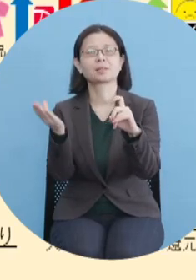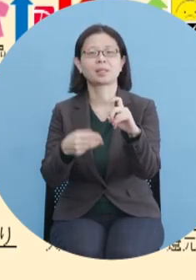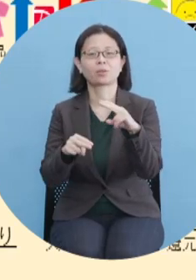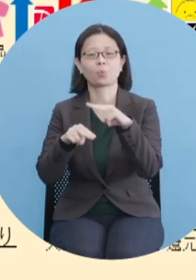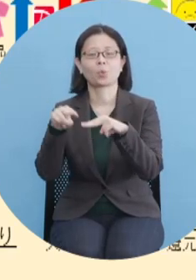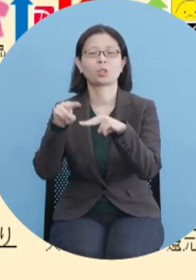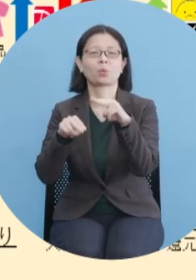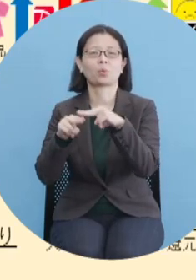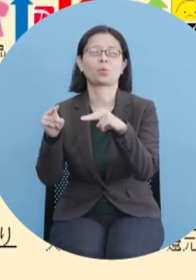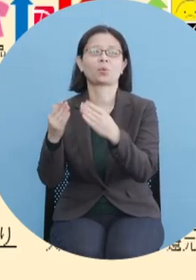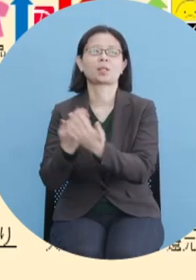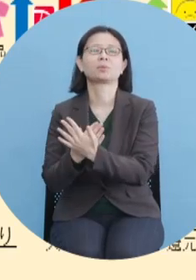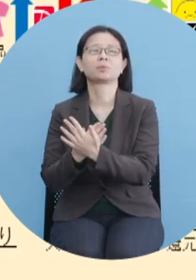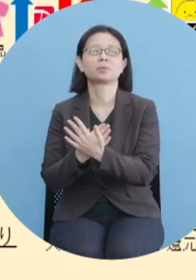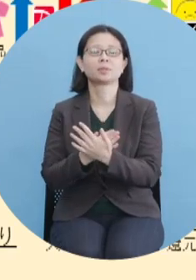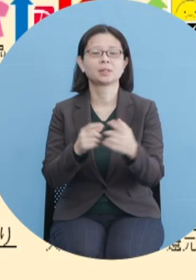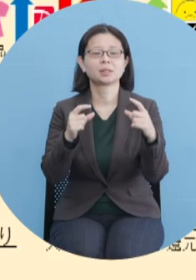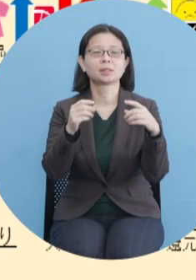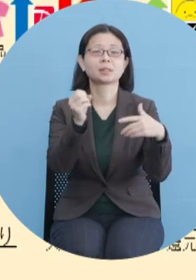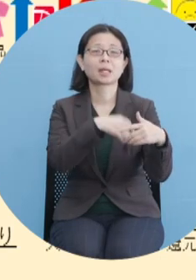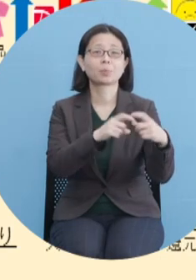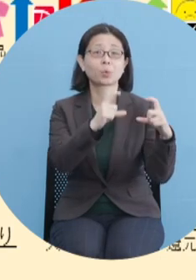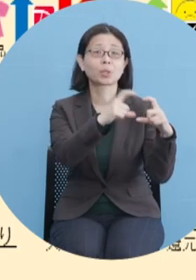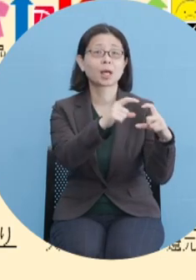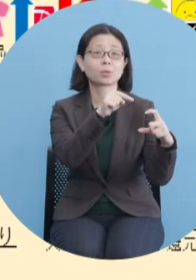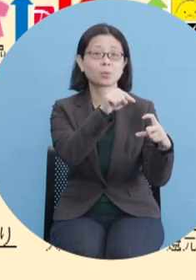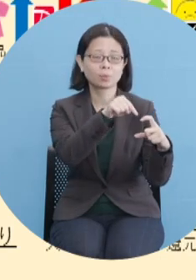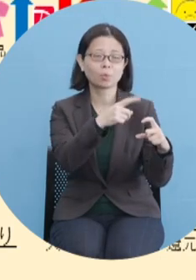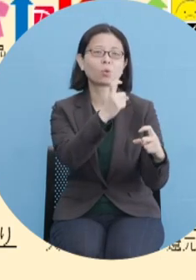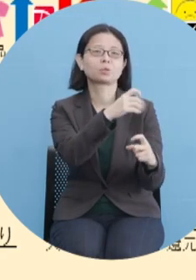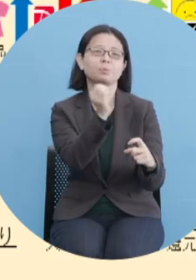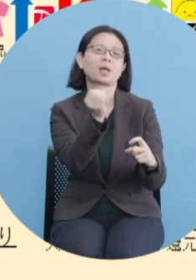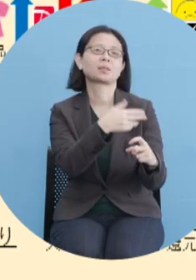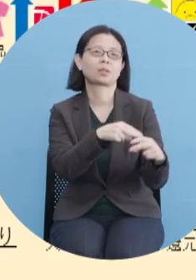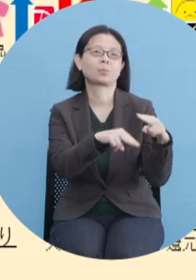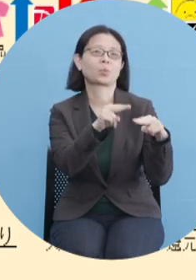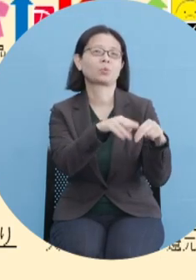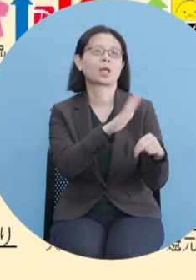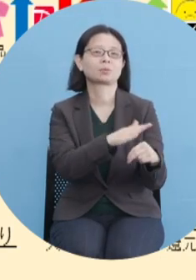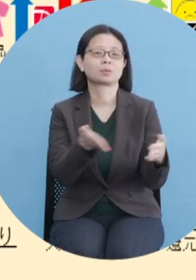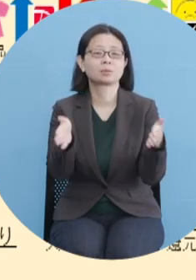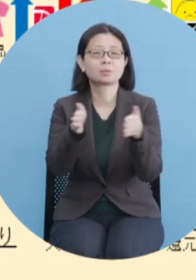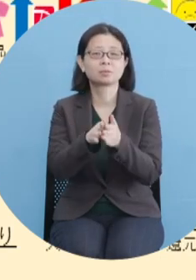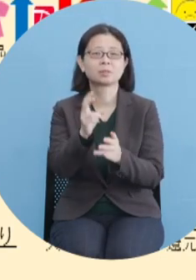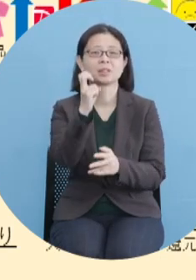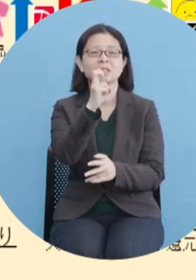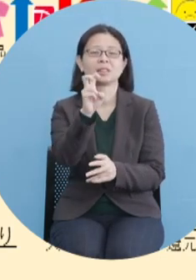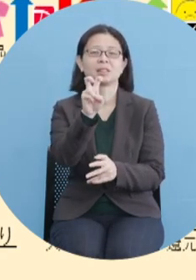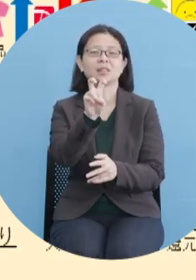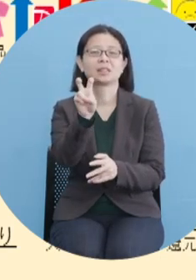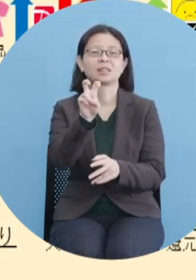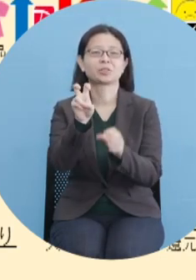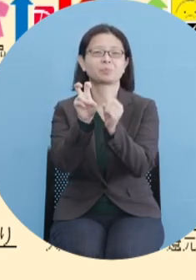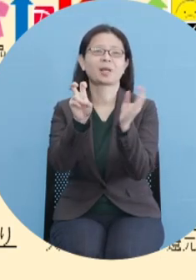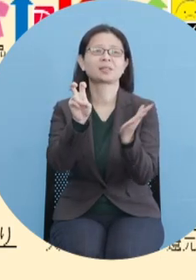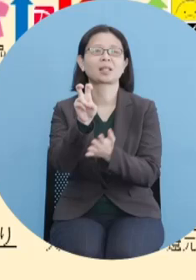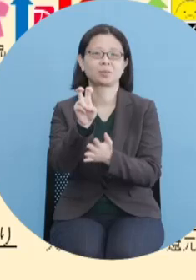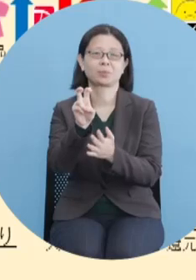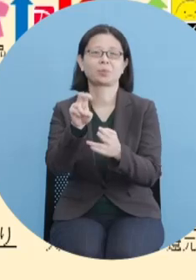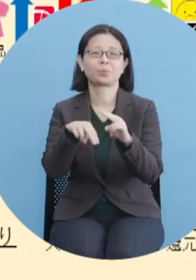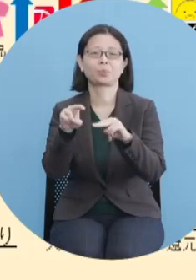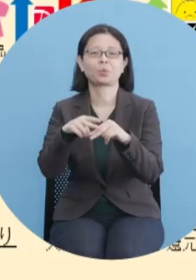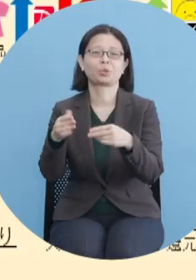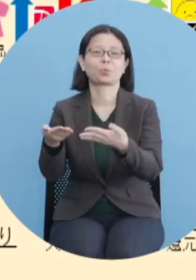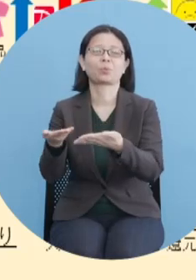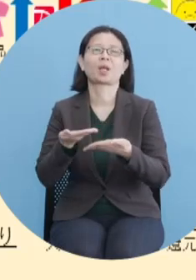不要そしてえ海門キャカードの最大10%の付与え合わせて20%の還元キャンペーン